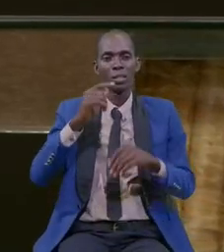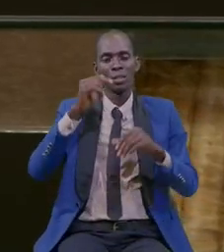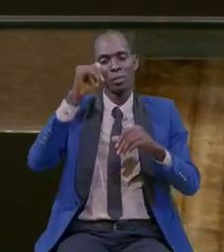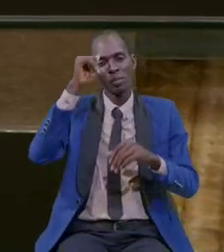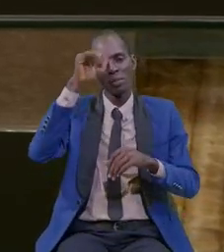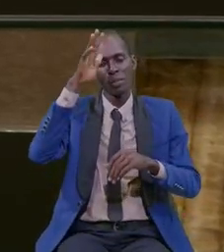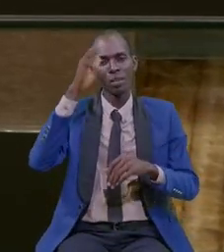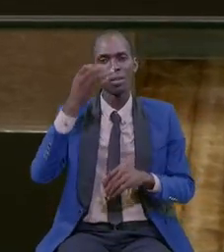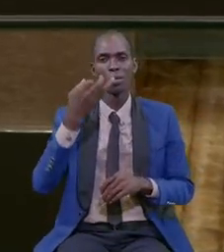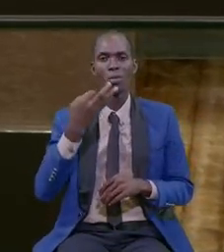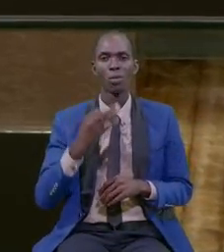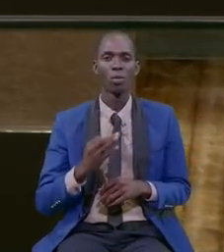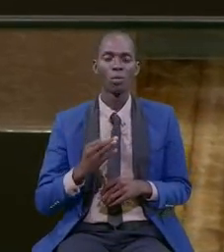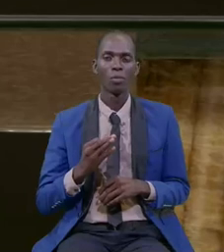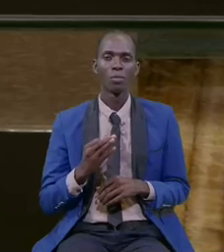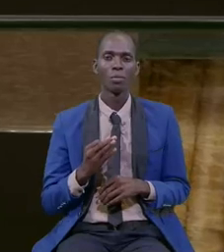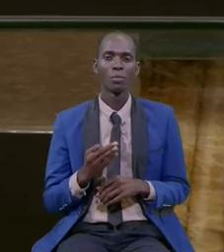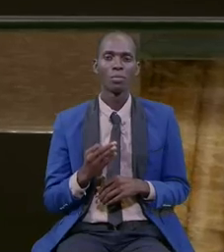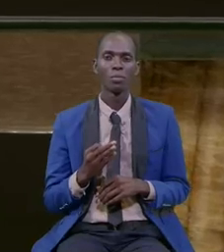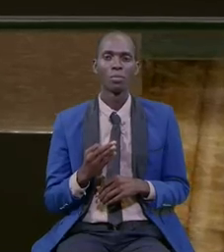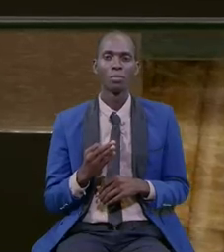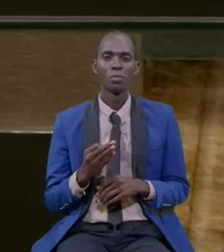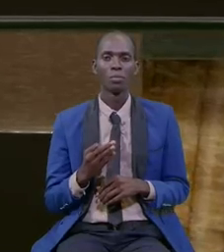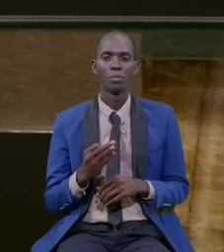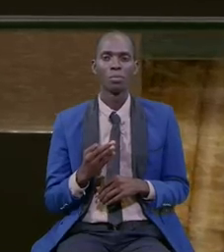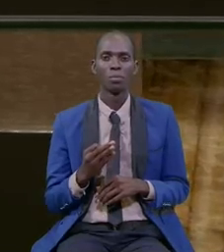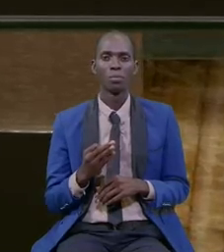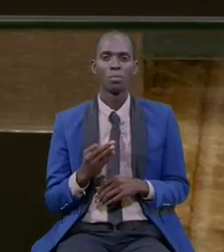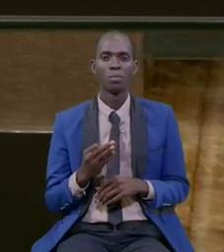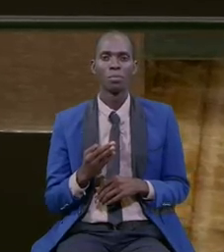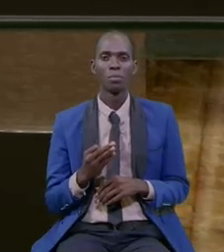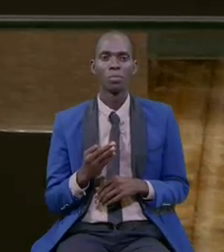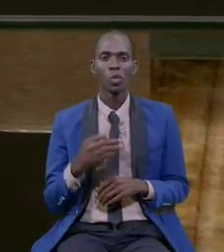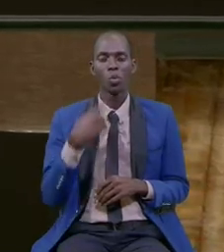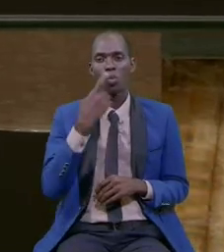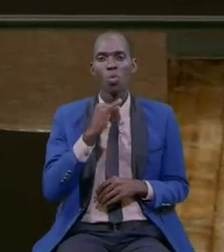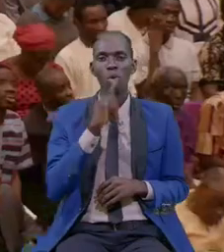à tous Notre Père à